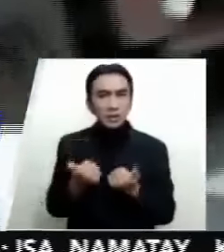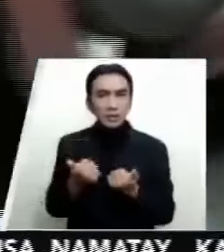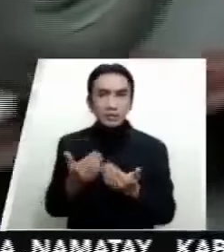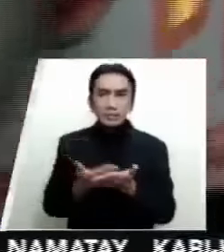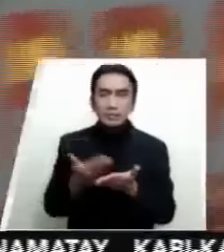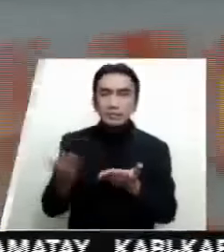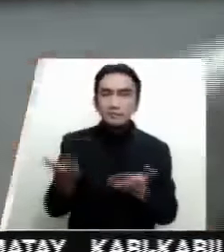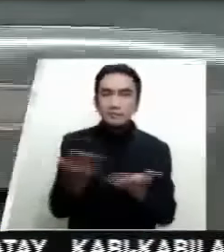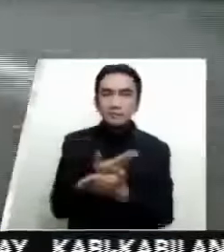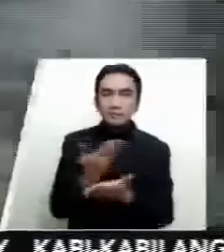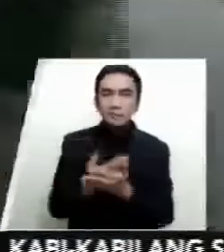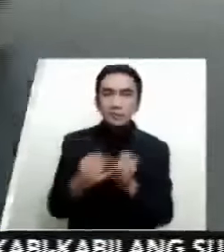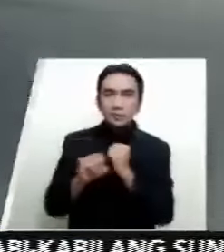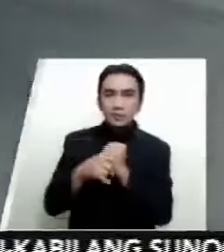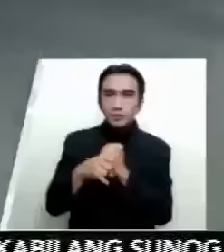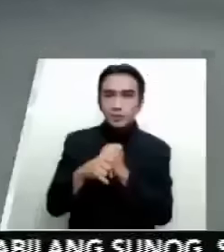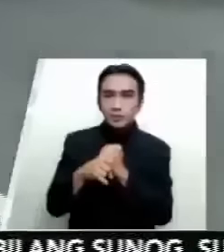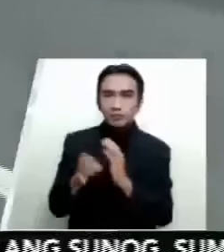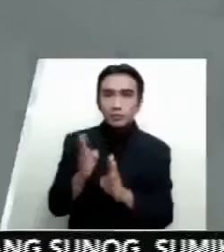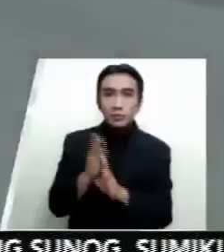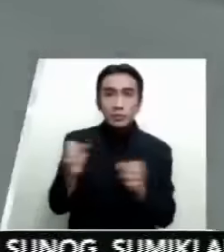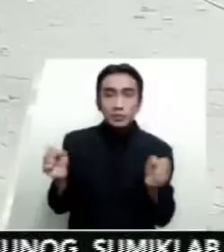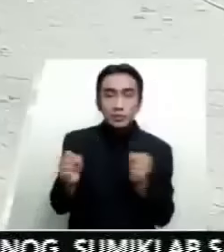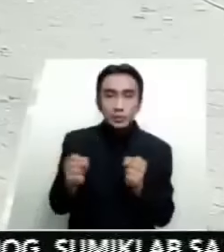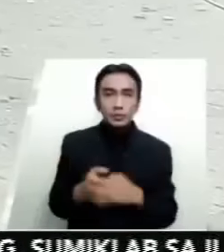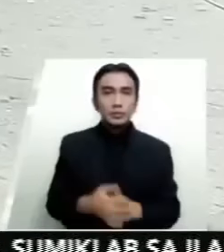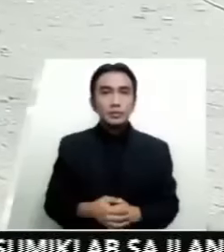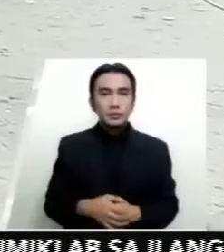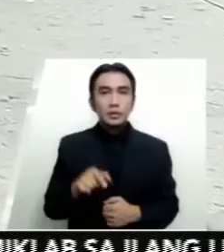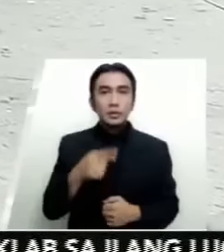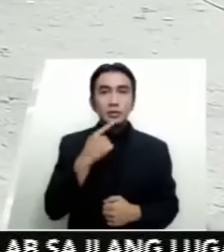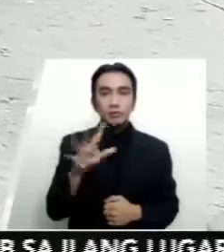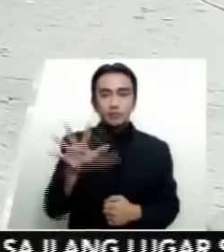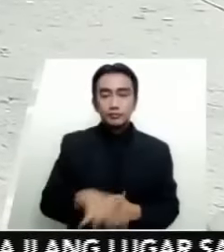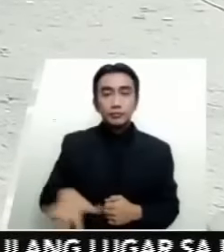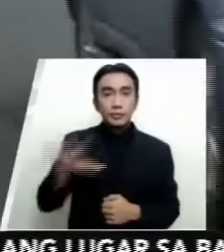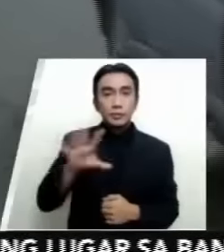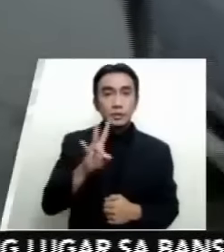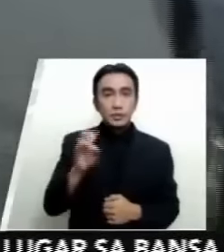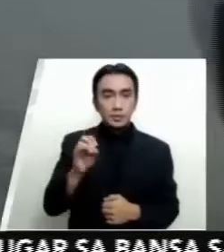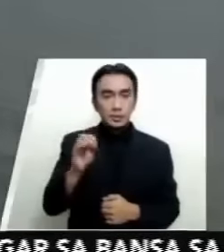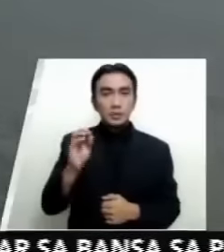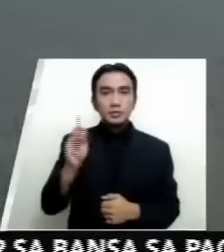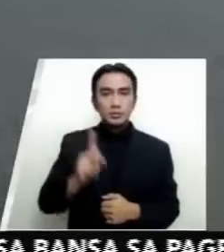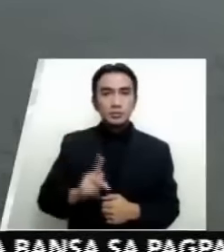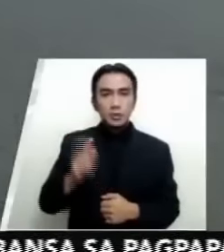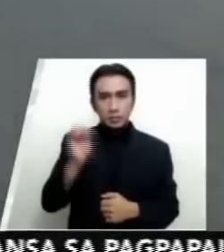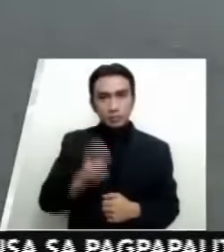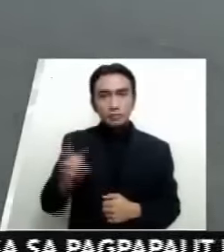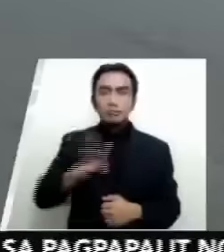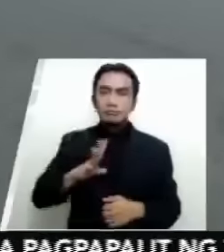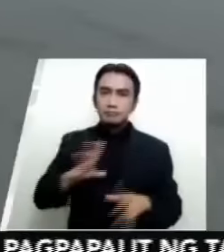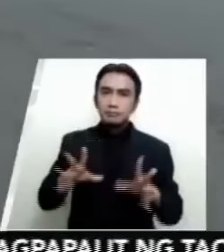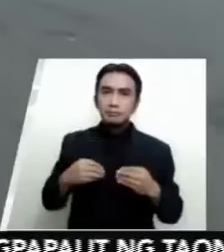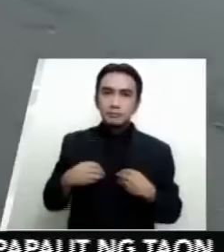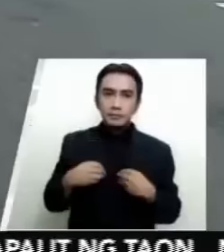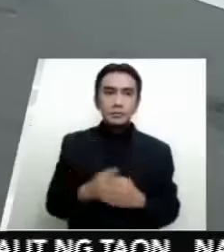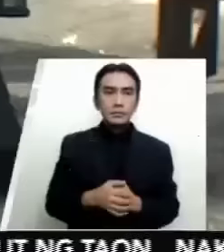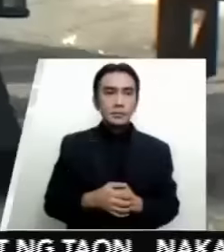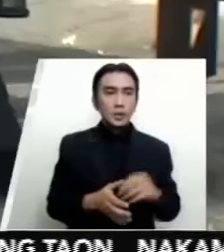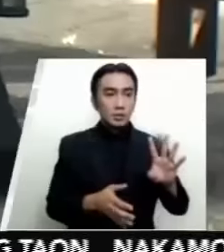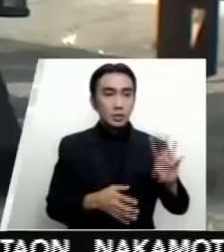ng Office of Transportation Cooperatives, nasa 70% na ang nag-consolidate sa buong bansa, pero nasa 40% pa lang sa